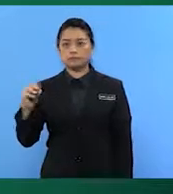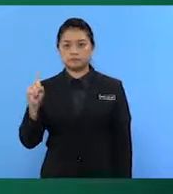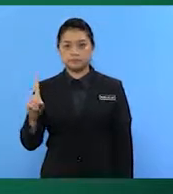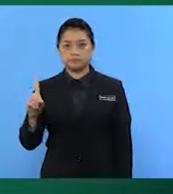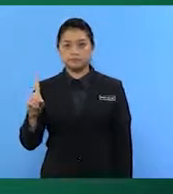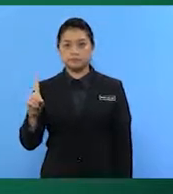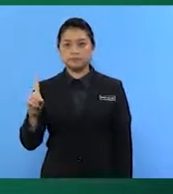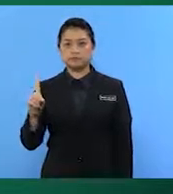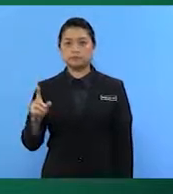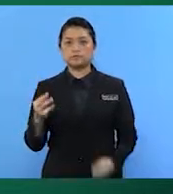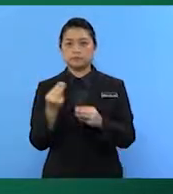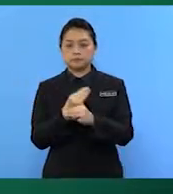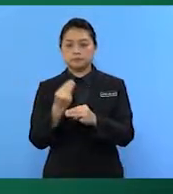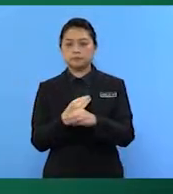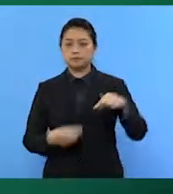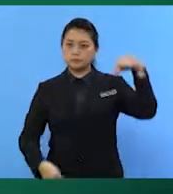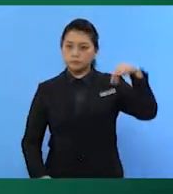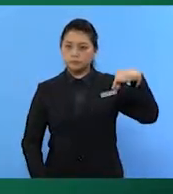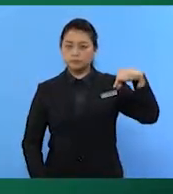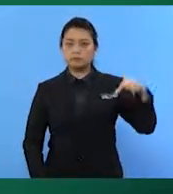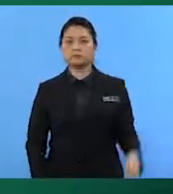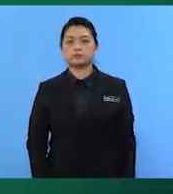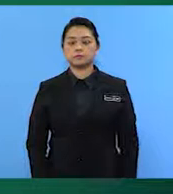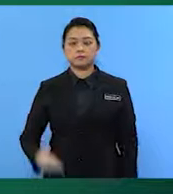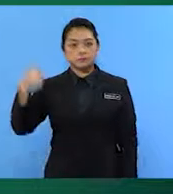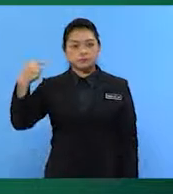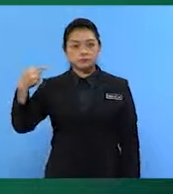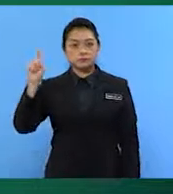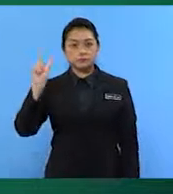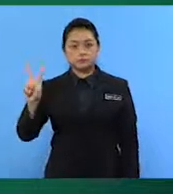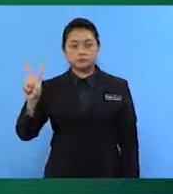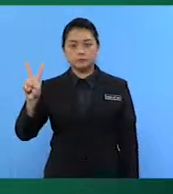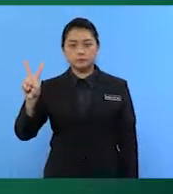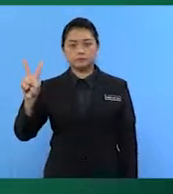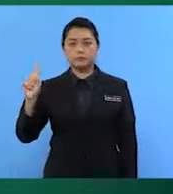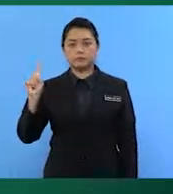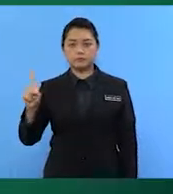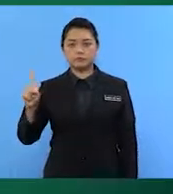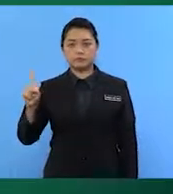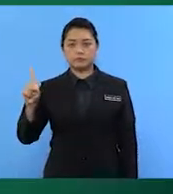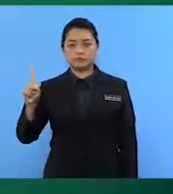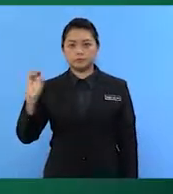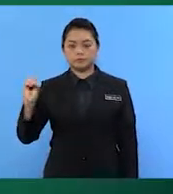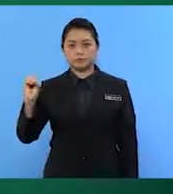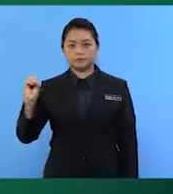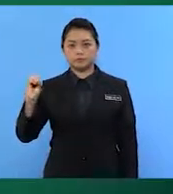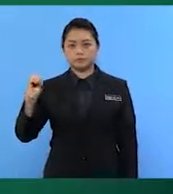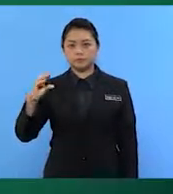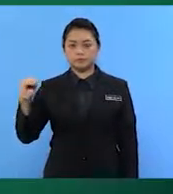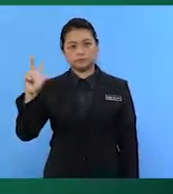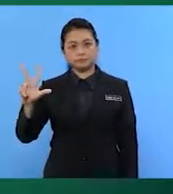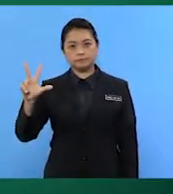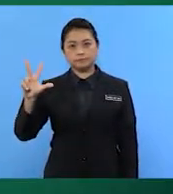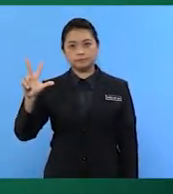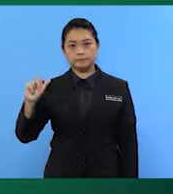1. Matriks Q ialah negatif 2, 1, sifar dan